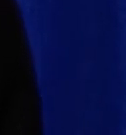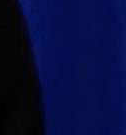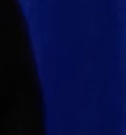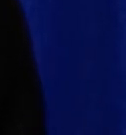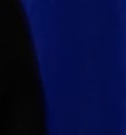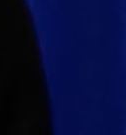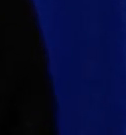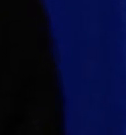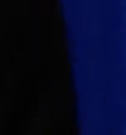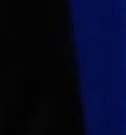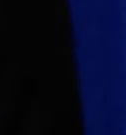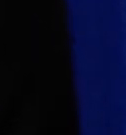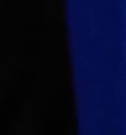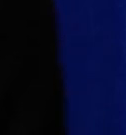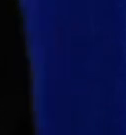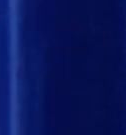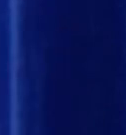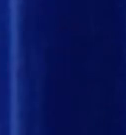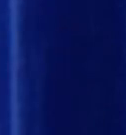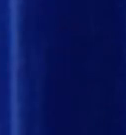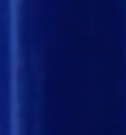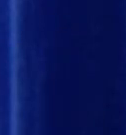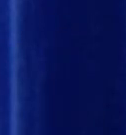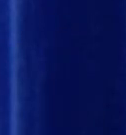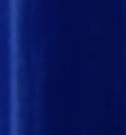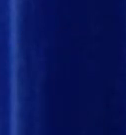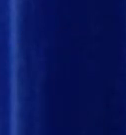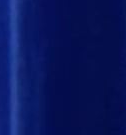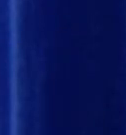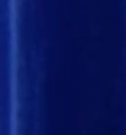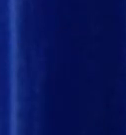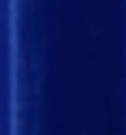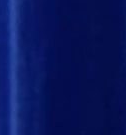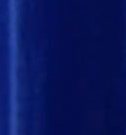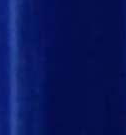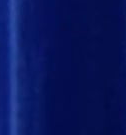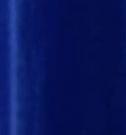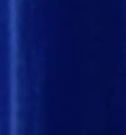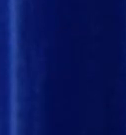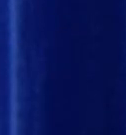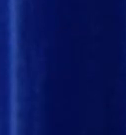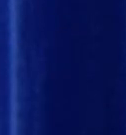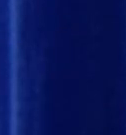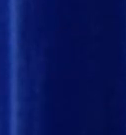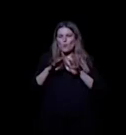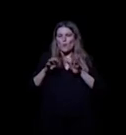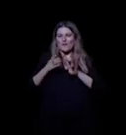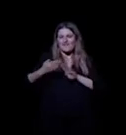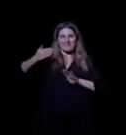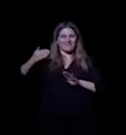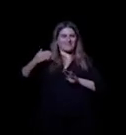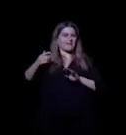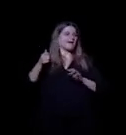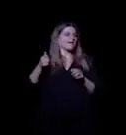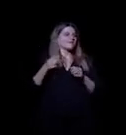j'ai appris bien plus que ça. Il y avait un des opérateurs qui, en fait, le week-end d'avant, avait joué au volley avec son fils et s'était légèrement tordu